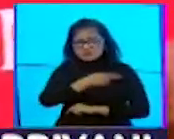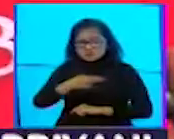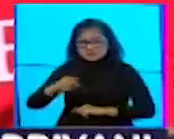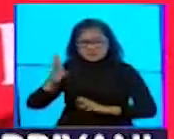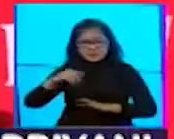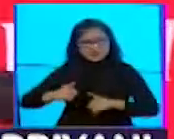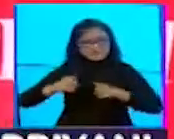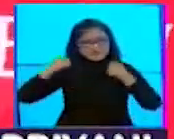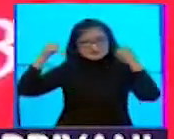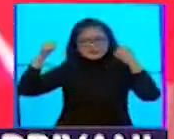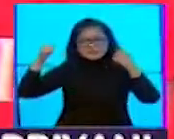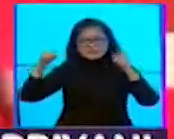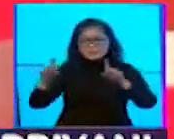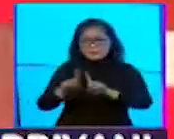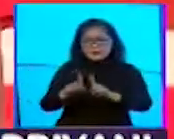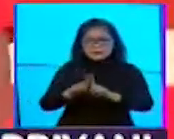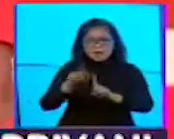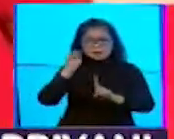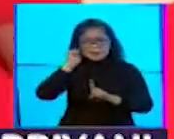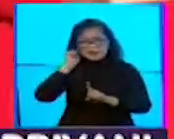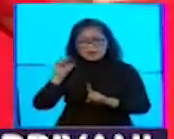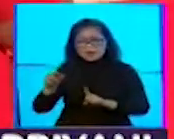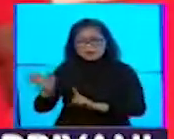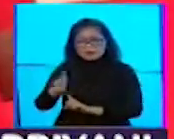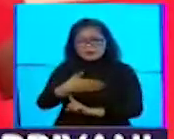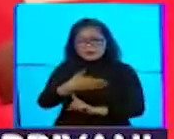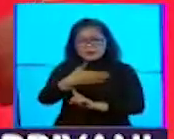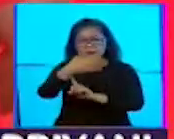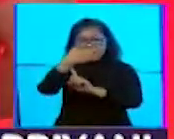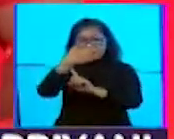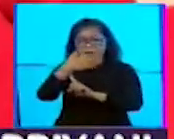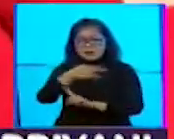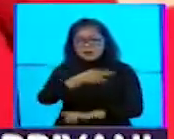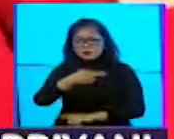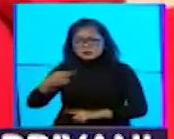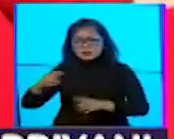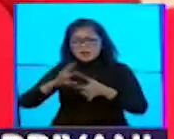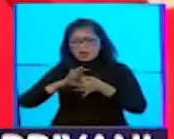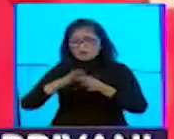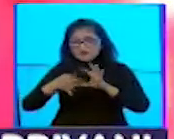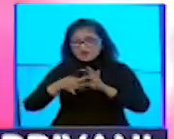ganda putri Indonesia ini yang mampu mengibarkan merah putih di Olimpiade Tokyo 2020.